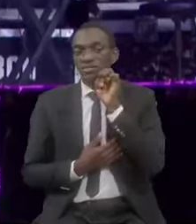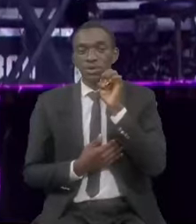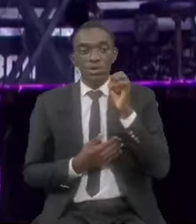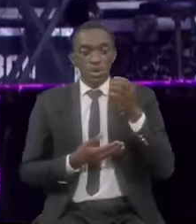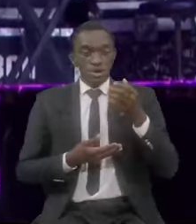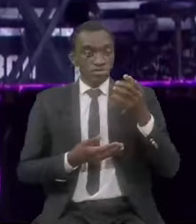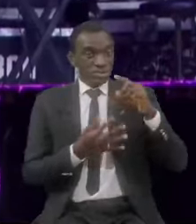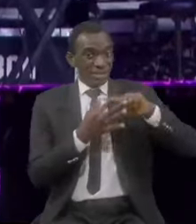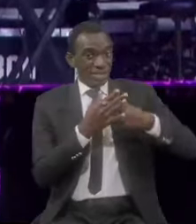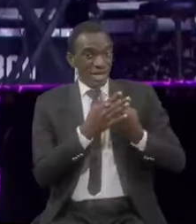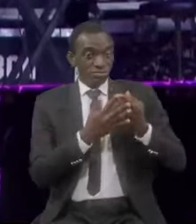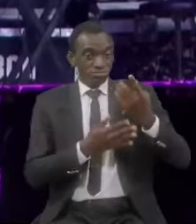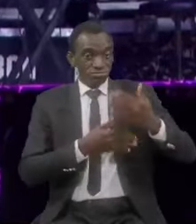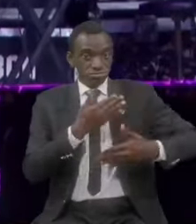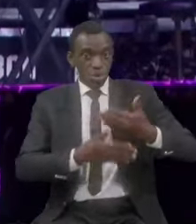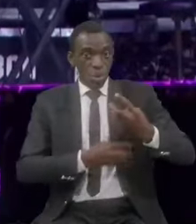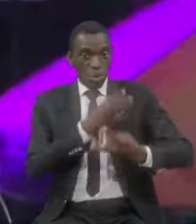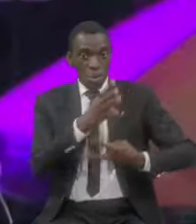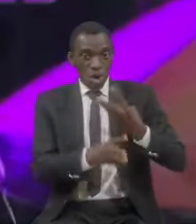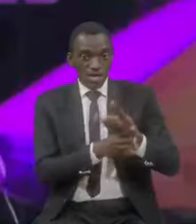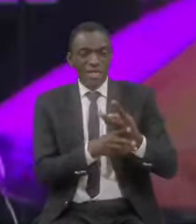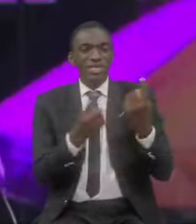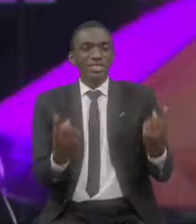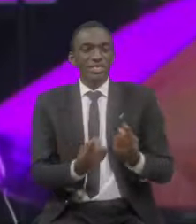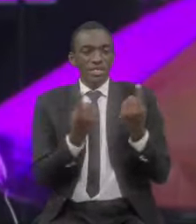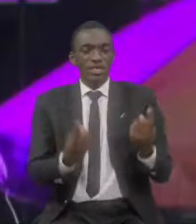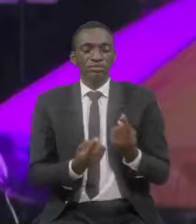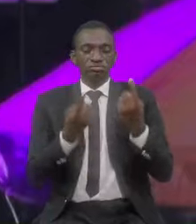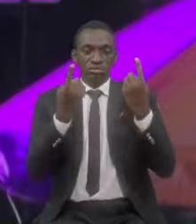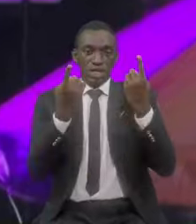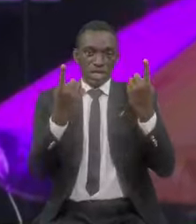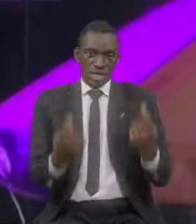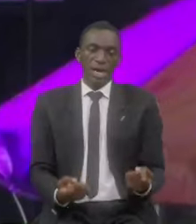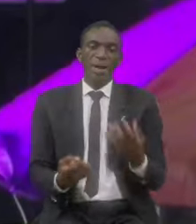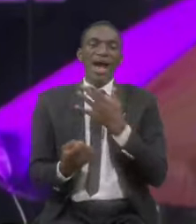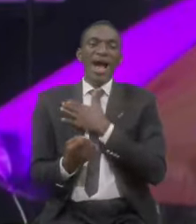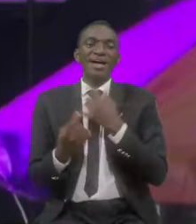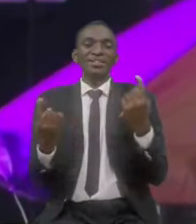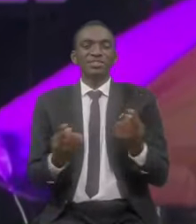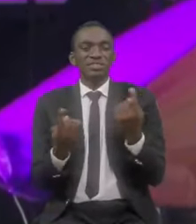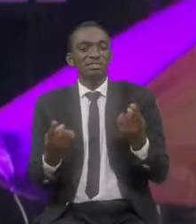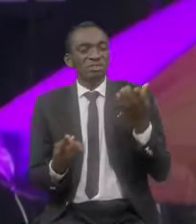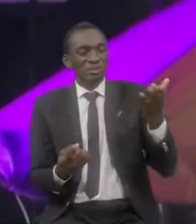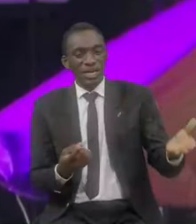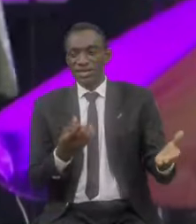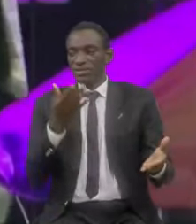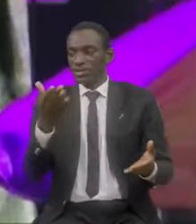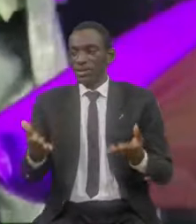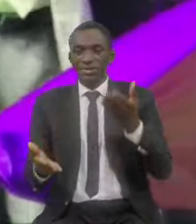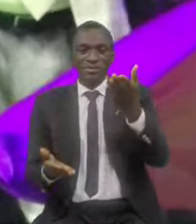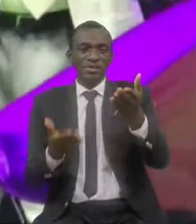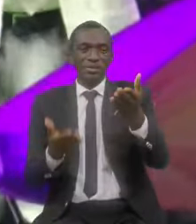Depuis que Adam et Ève ont péché, le péché est venu dans le monde. Et le péché est partout dans le monde.